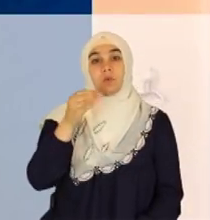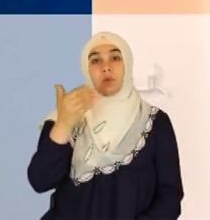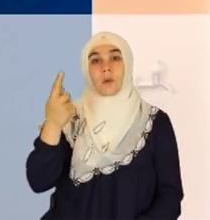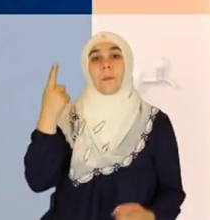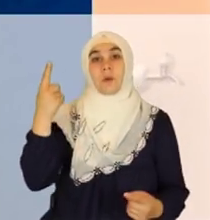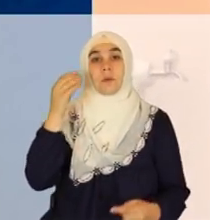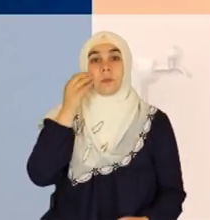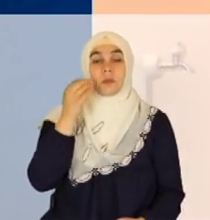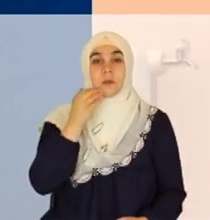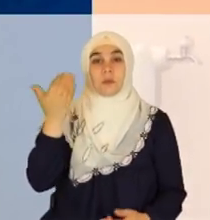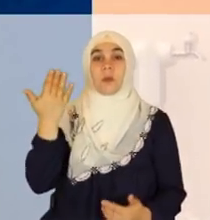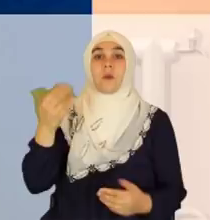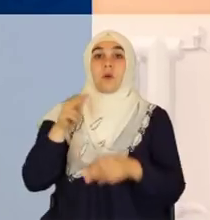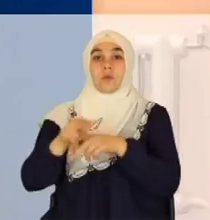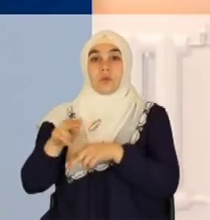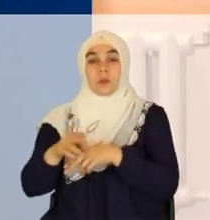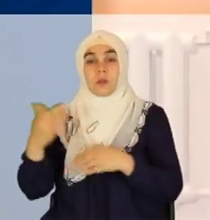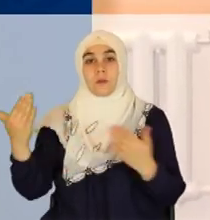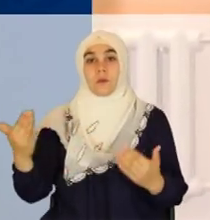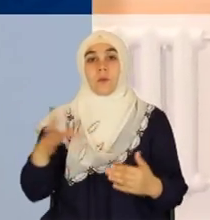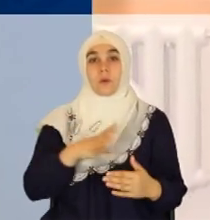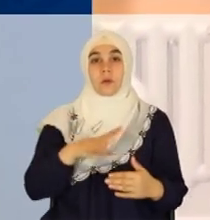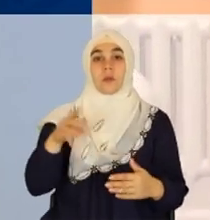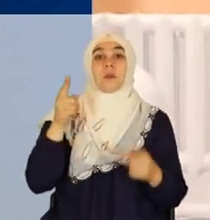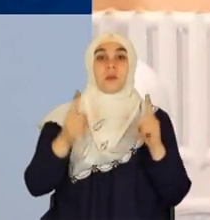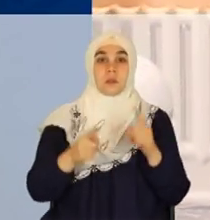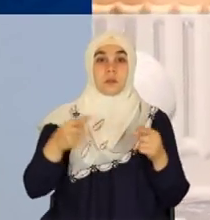alayhissalomdek buyuk payg'ambariga ustoz bo'lganliklari bu bor.